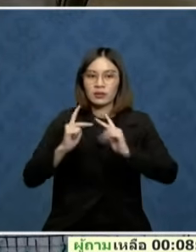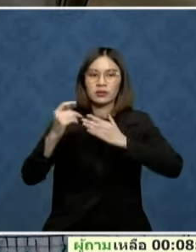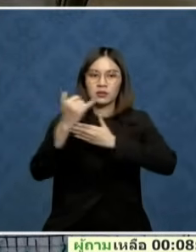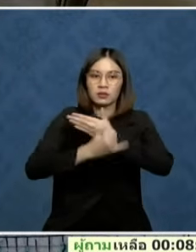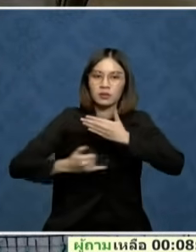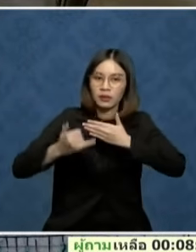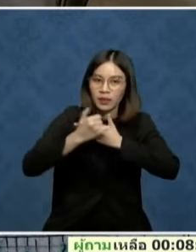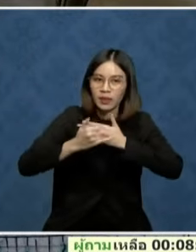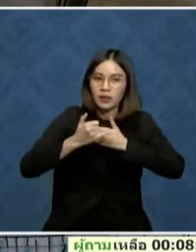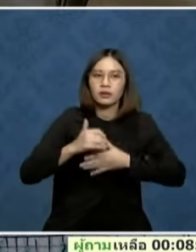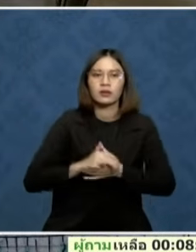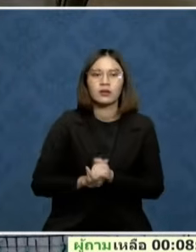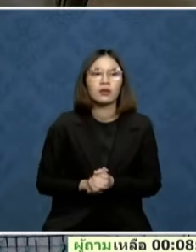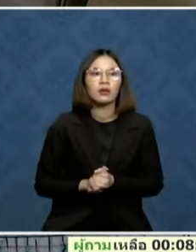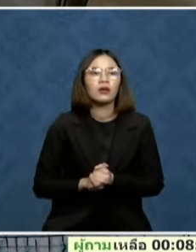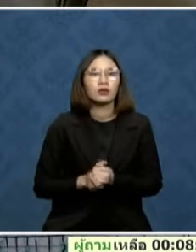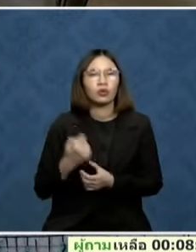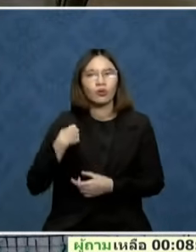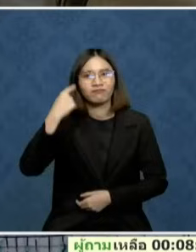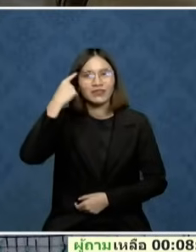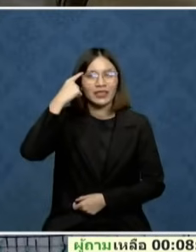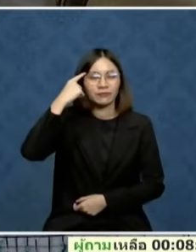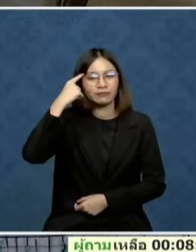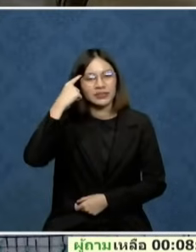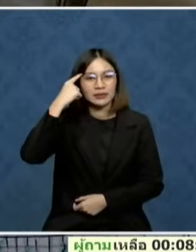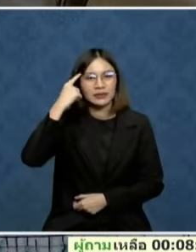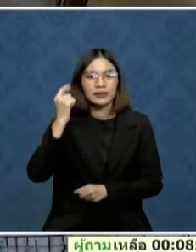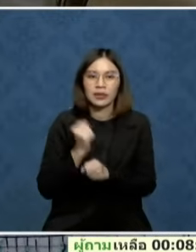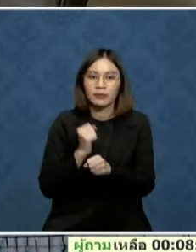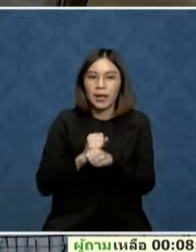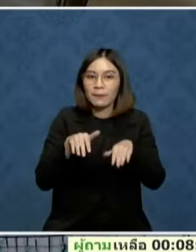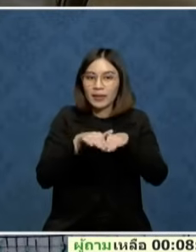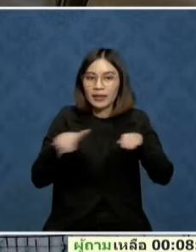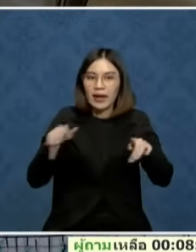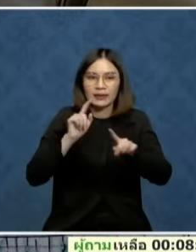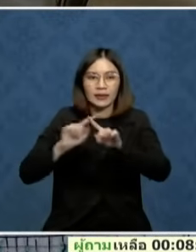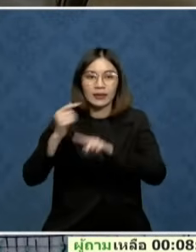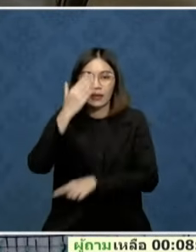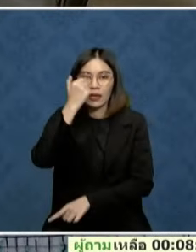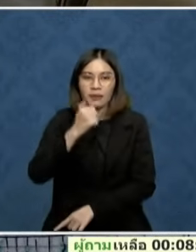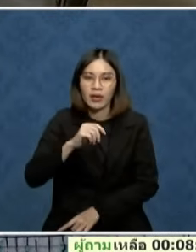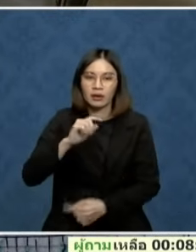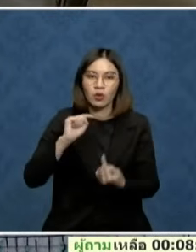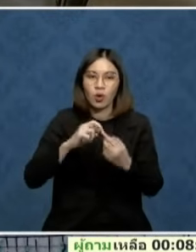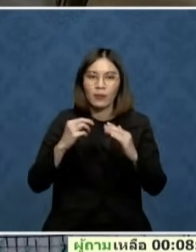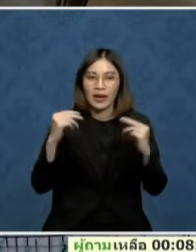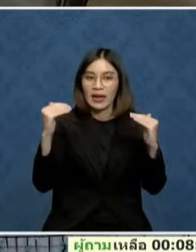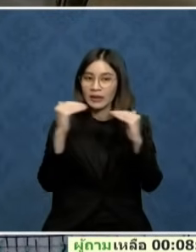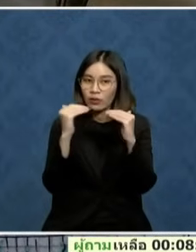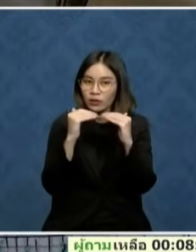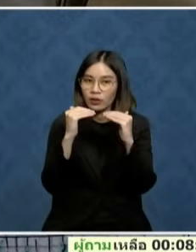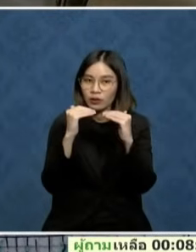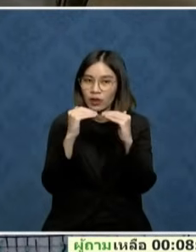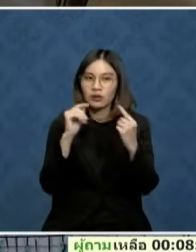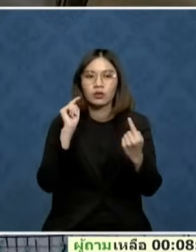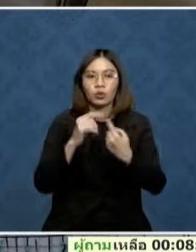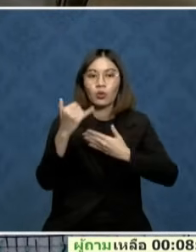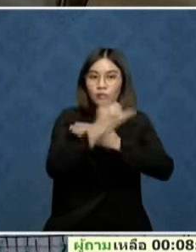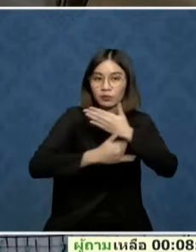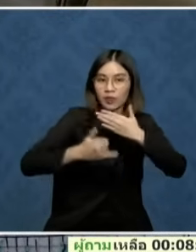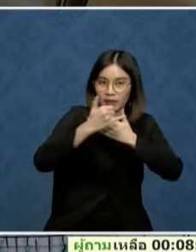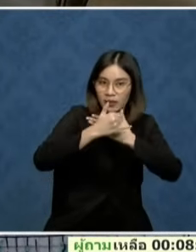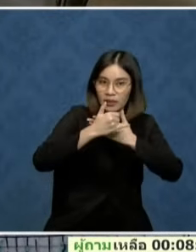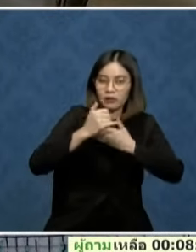การต่างประเทศก็ต้องชั่งน้ำหนักและดำเนินมาตรการใดๆเพื่อให้เกิดความสมดุลระหว่างการต่างประเท